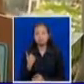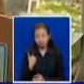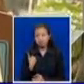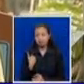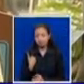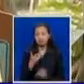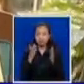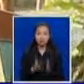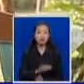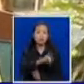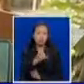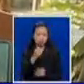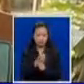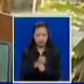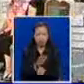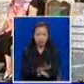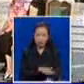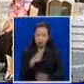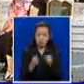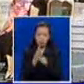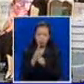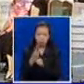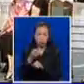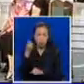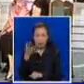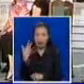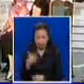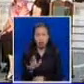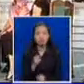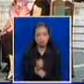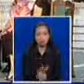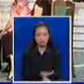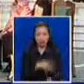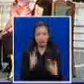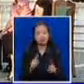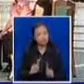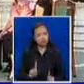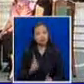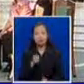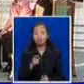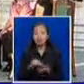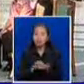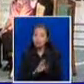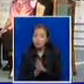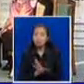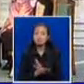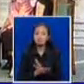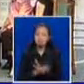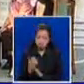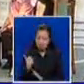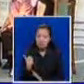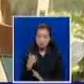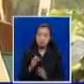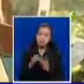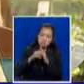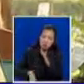ก็ทำมาหลายปีแล้วนะคะก็ยังจะต้องปรับปรุงบ้างไม่ผ่านบ้างนะคะอยากถามนายก